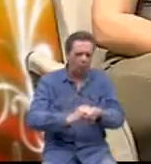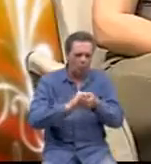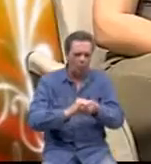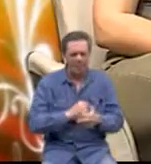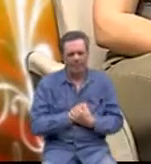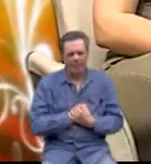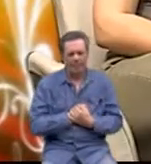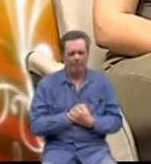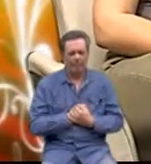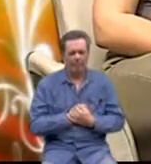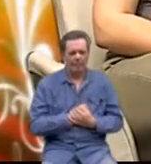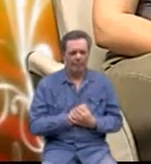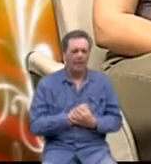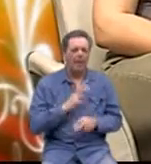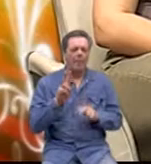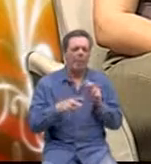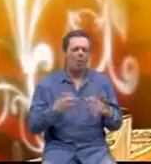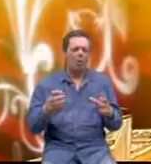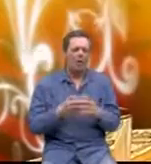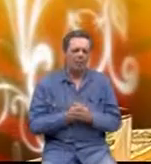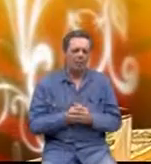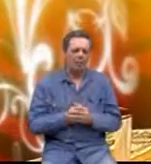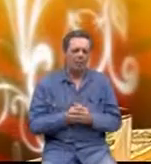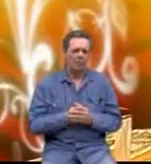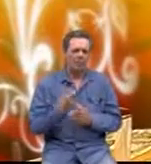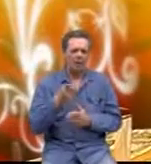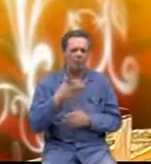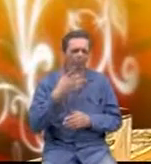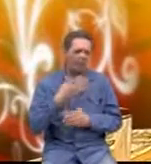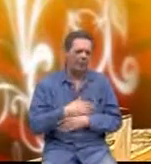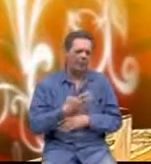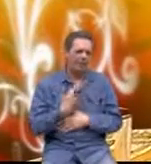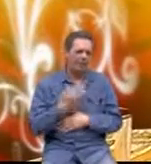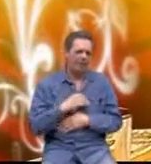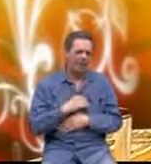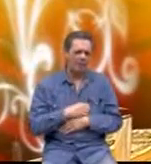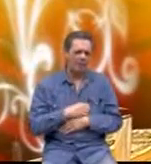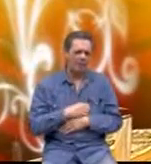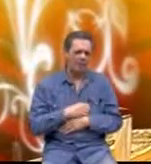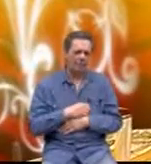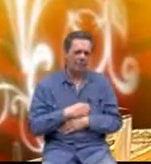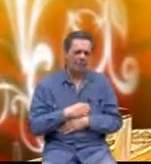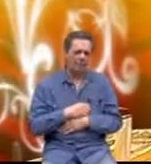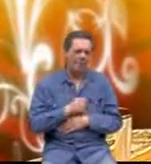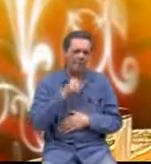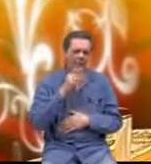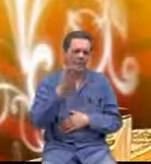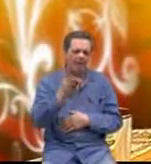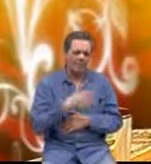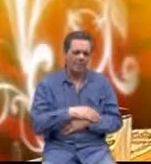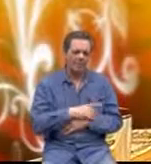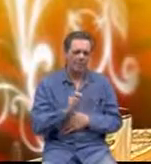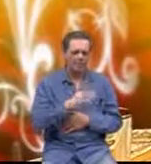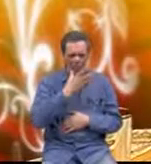je. Eto, znači, njegujemo zajednicu. Može. Neka to bude naš zaista zadatak svih nas i vas, dragi gledatelji, da